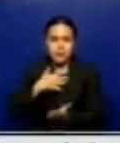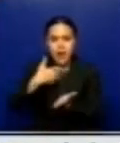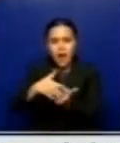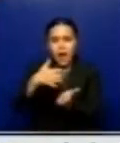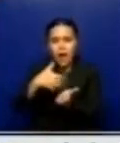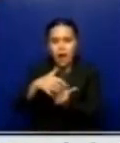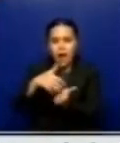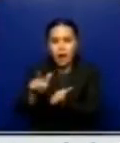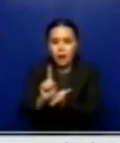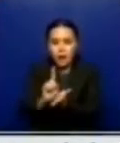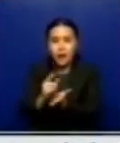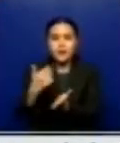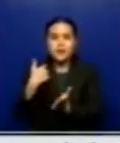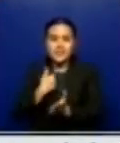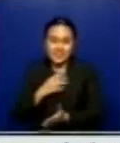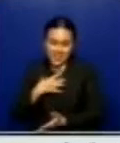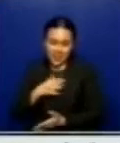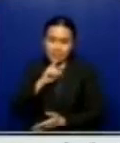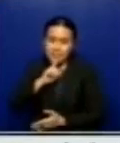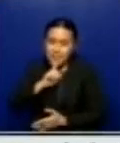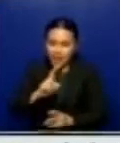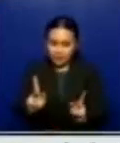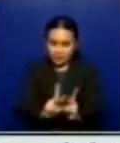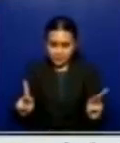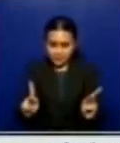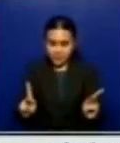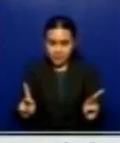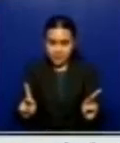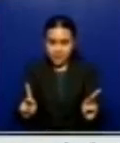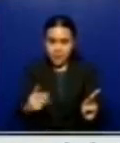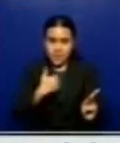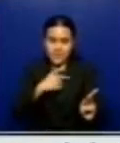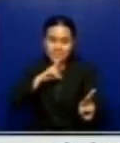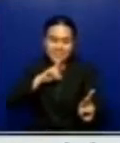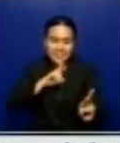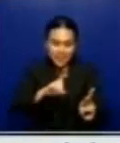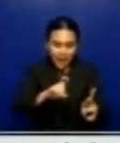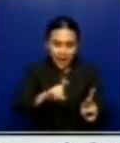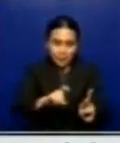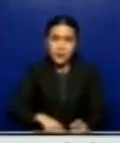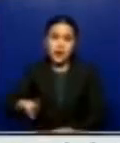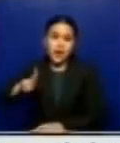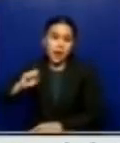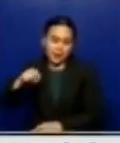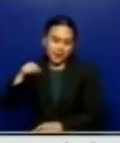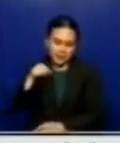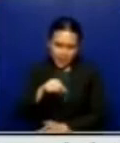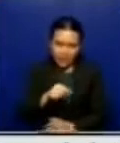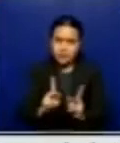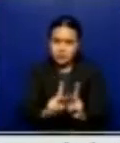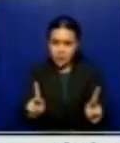างคณะกรรมการที่ได้รับมอบหมายจากสภาให้ไปพิจารณ